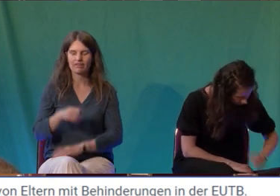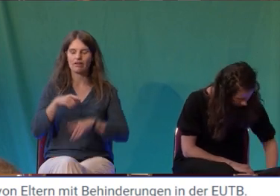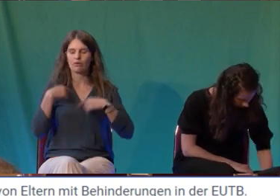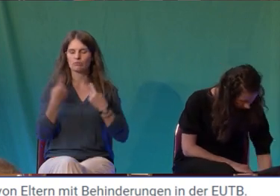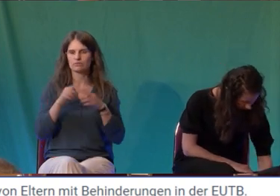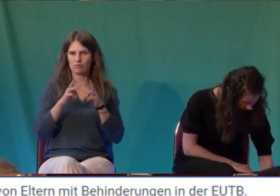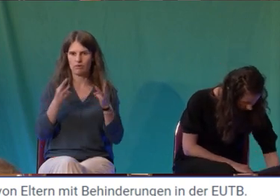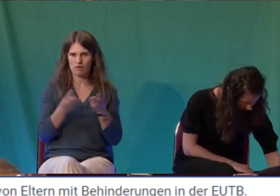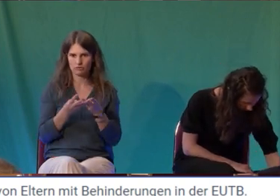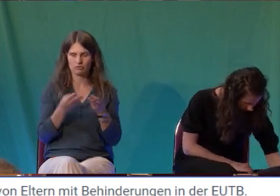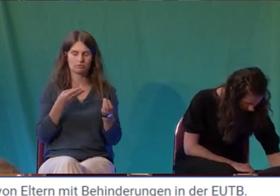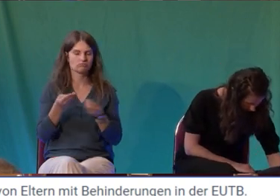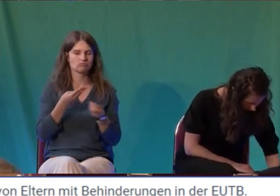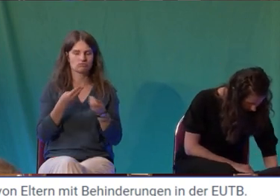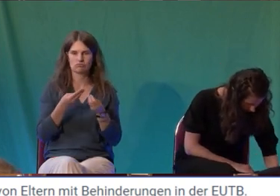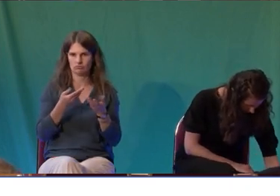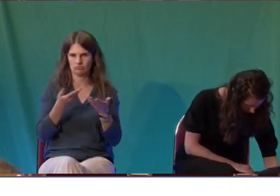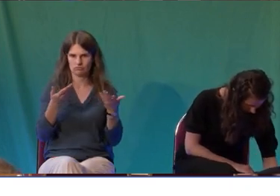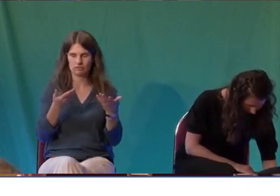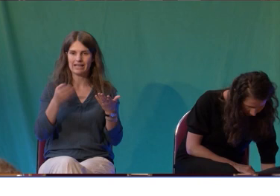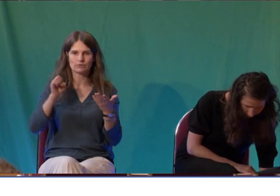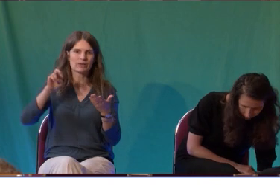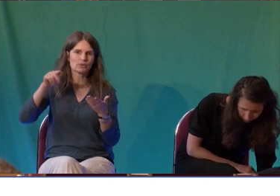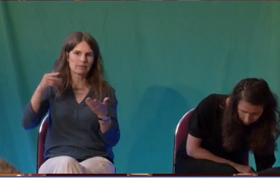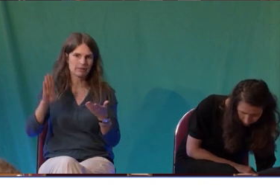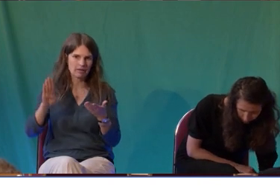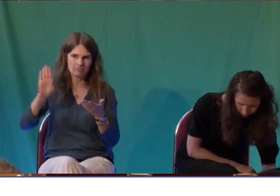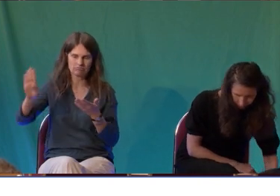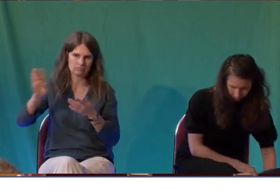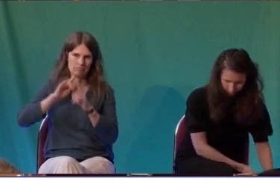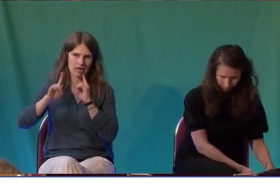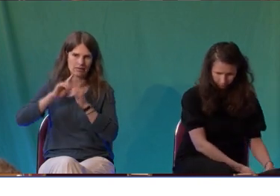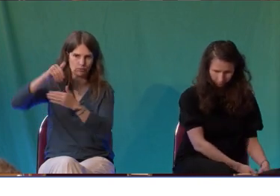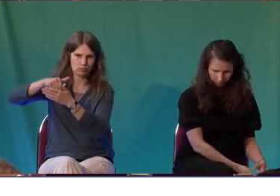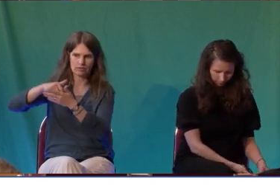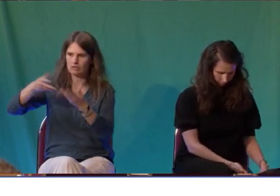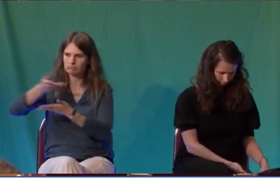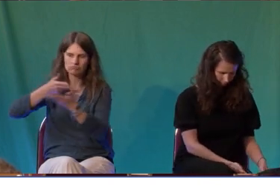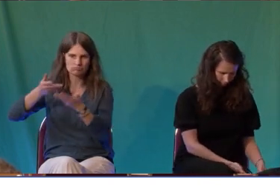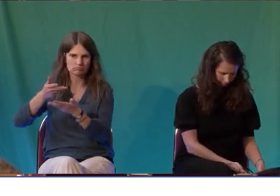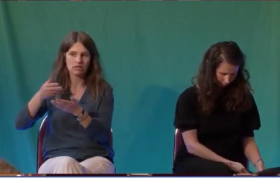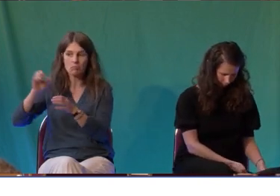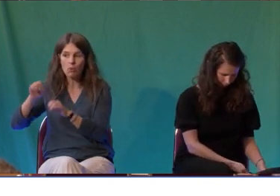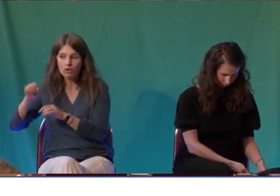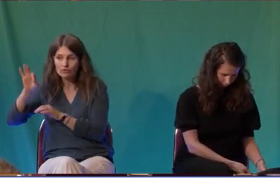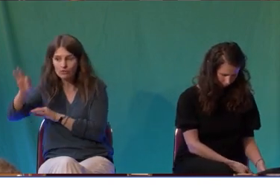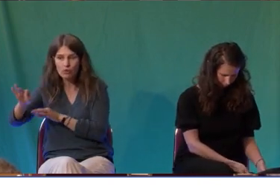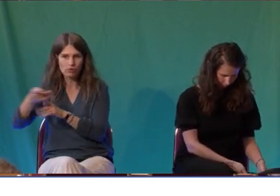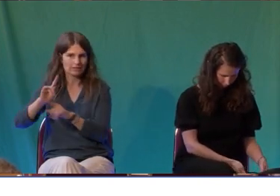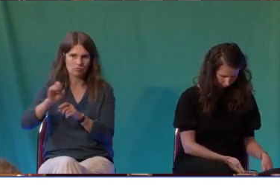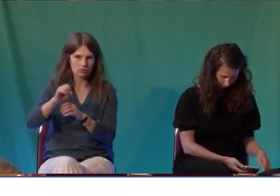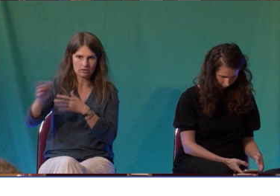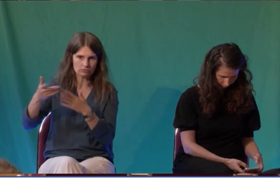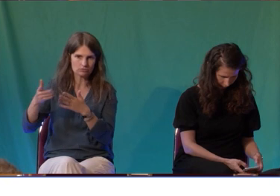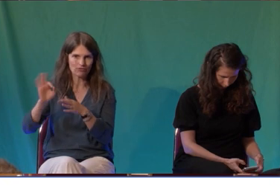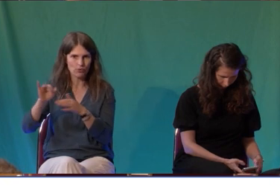also wie gesagt bei uns ging es um die eotb und was die eutb leisten kann für Eltern mit Behinderungen